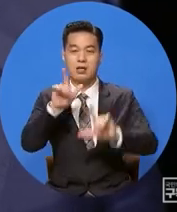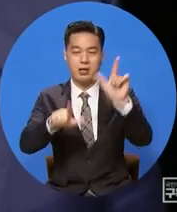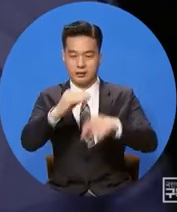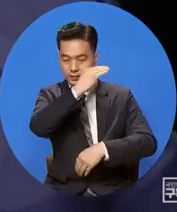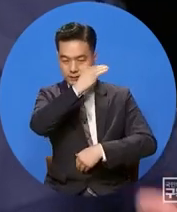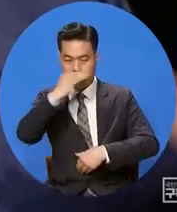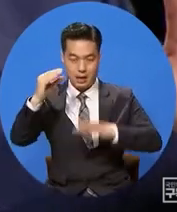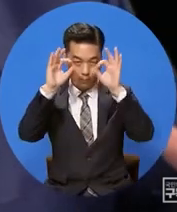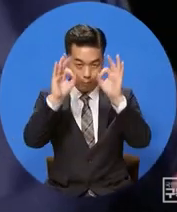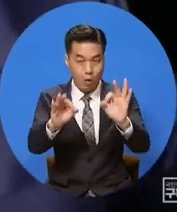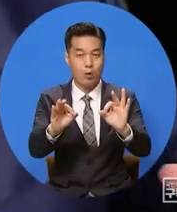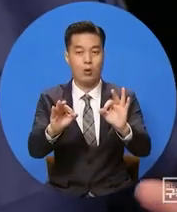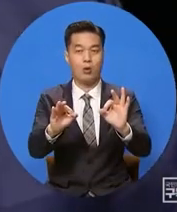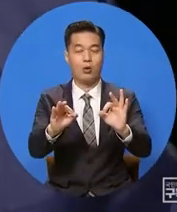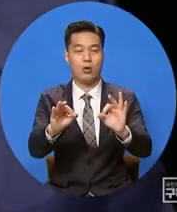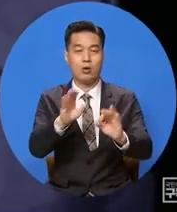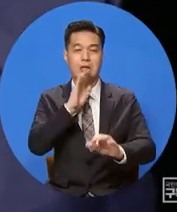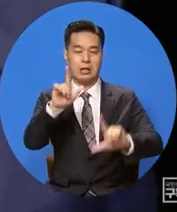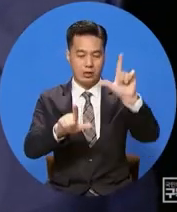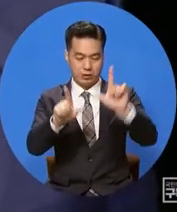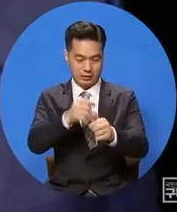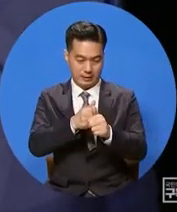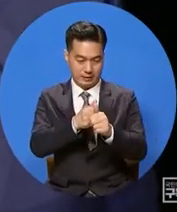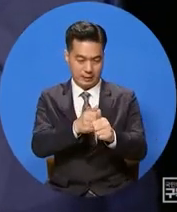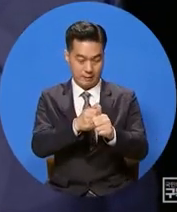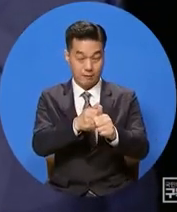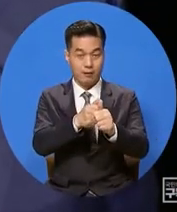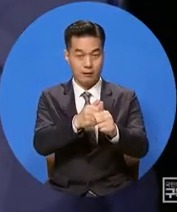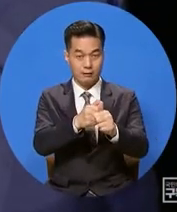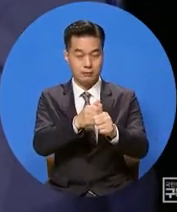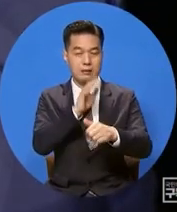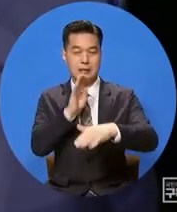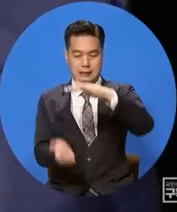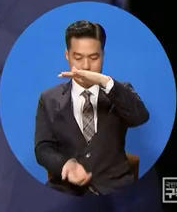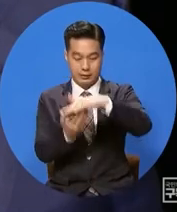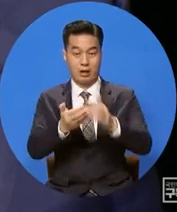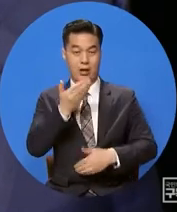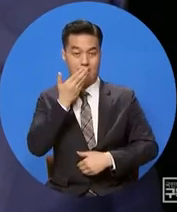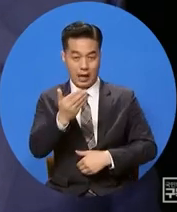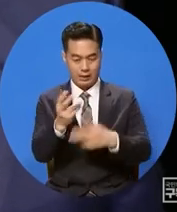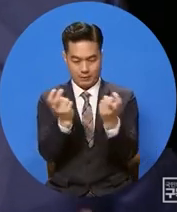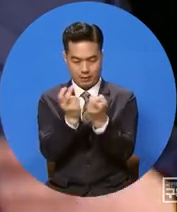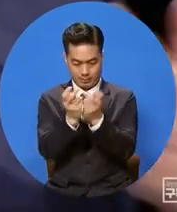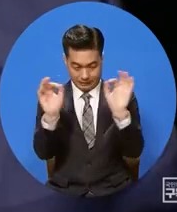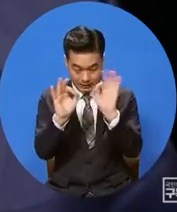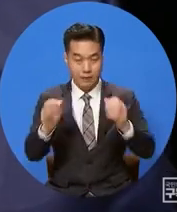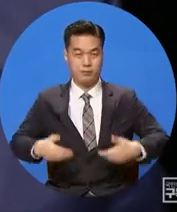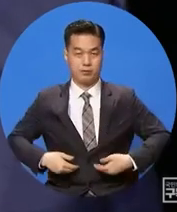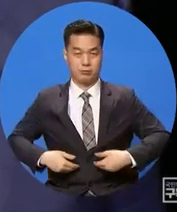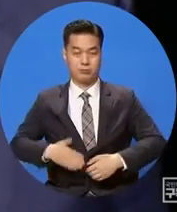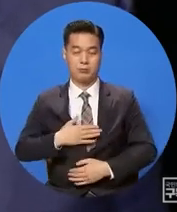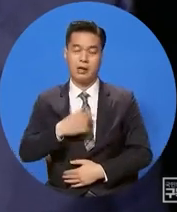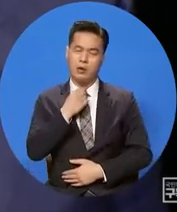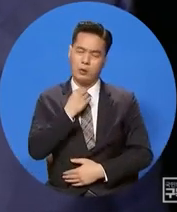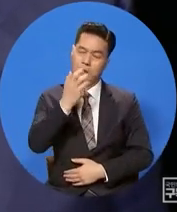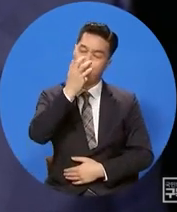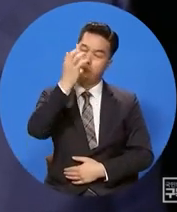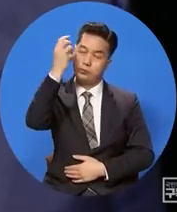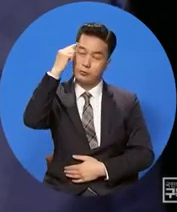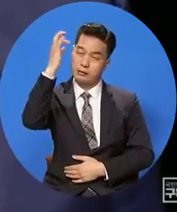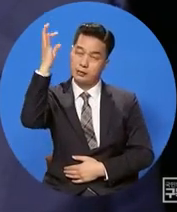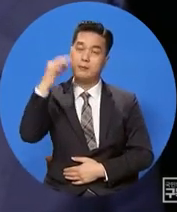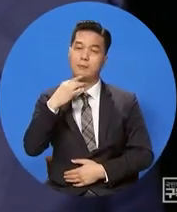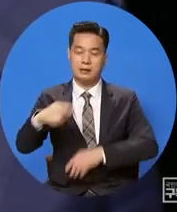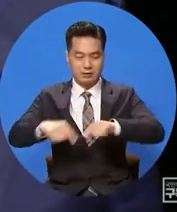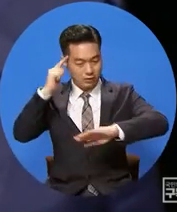직시하고 현실에 입각해서 실현 가능한 거를 해야지 나의 바람을 갖다 정책으로 해서